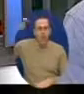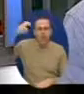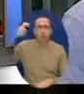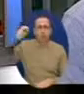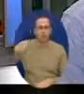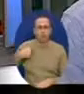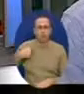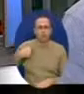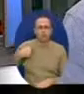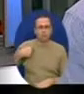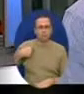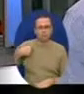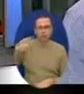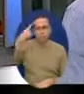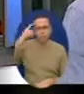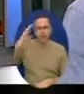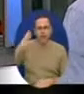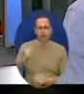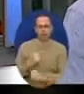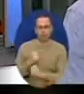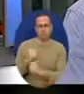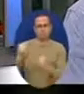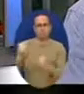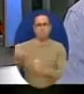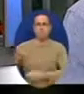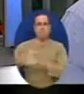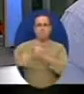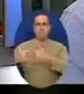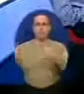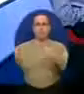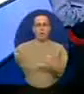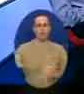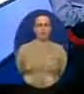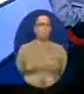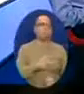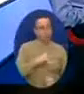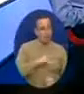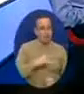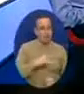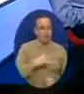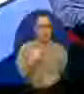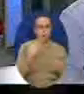לבסס את תהליך הפיתוח של המקום הזה. מרתק, אני מודה לך